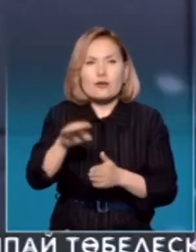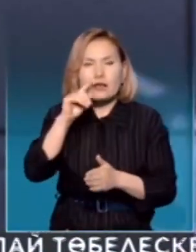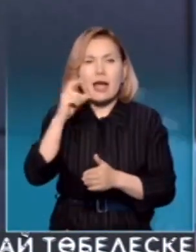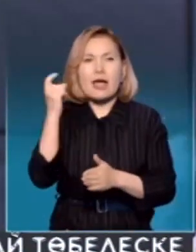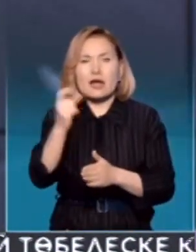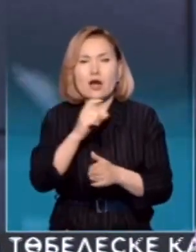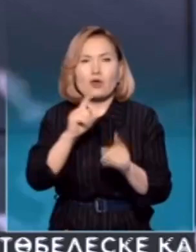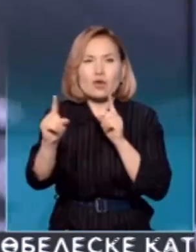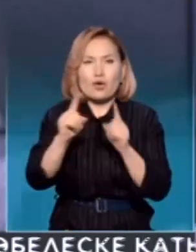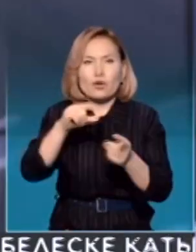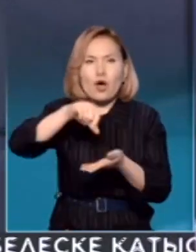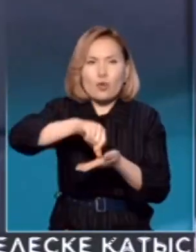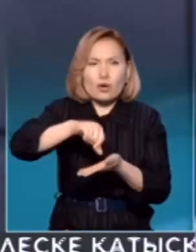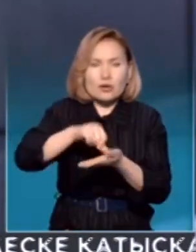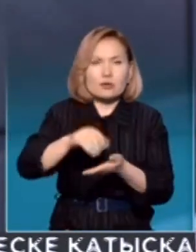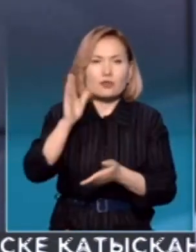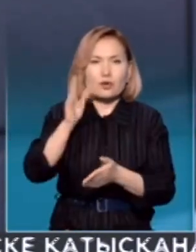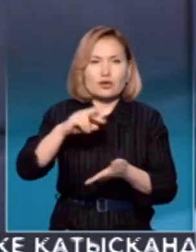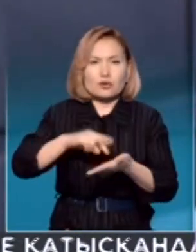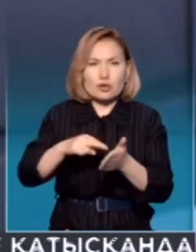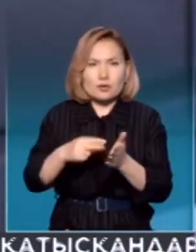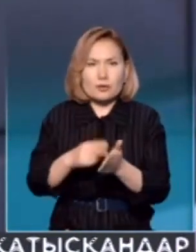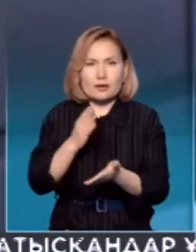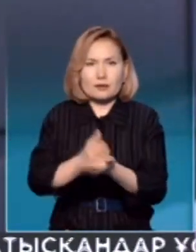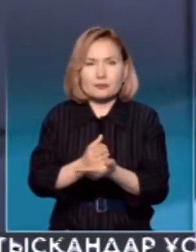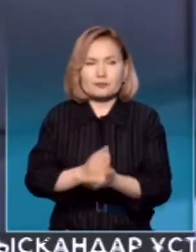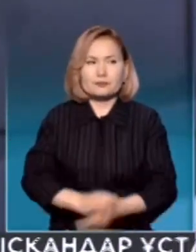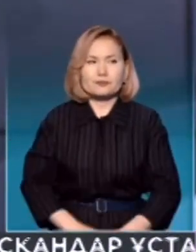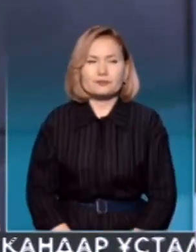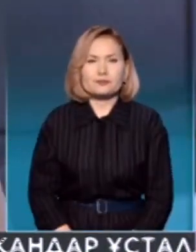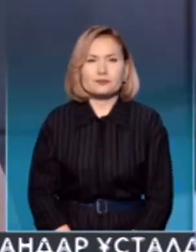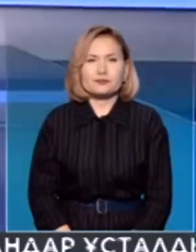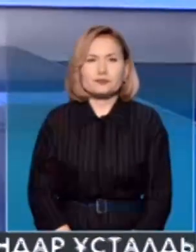кеңестің кезекті отырысына қатысады деп жоспарланған.